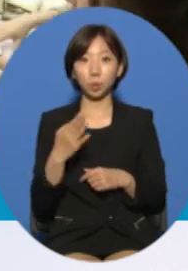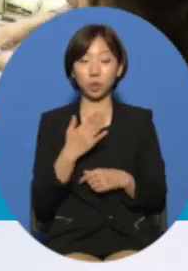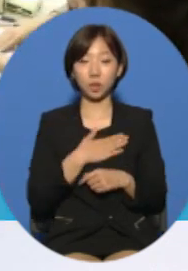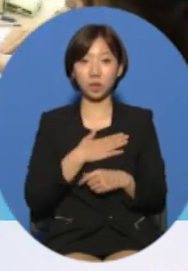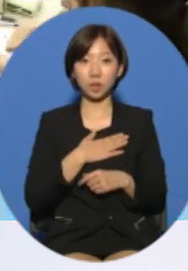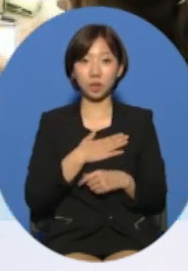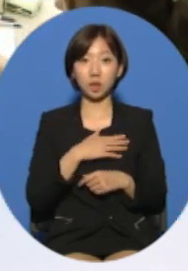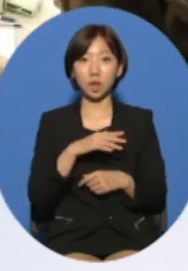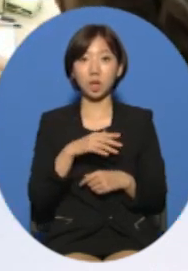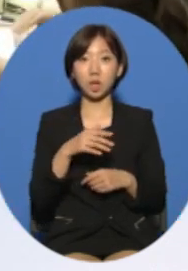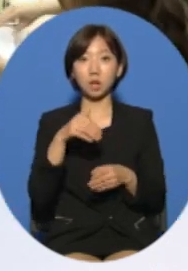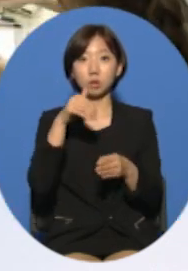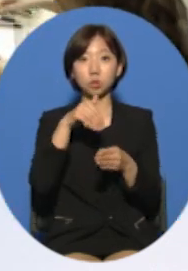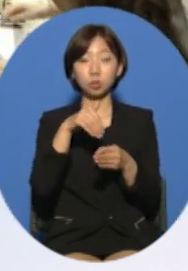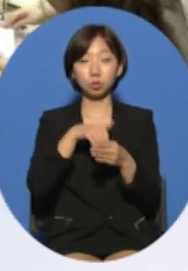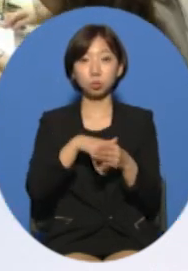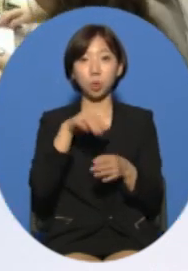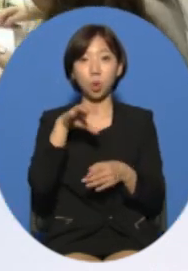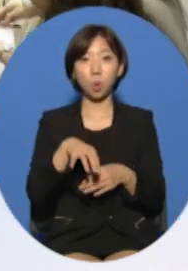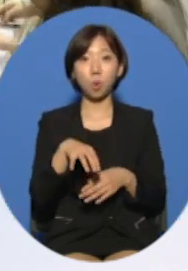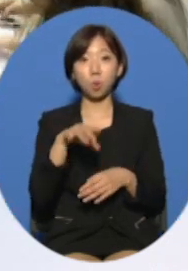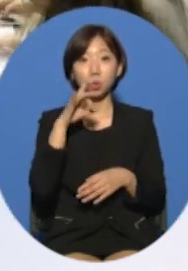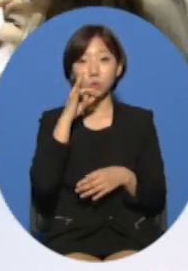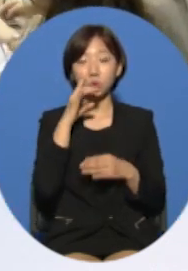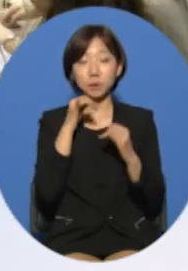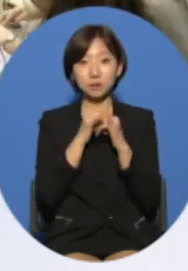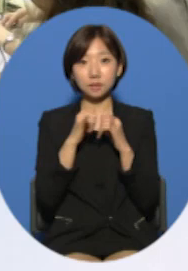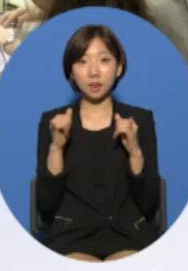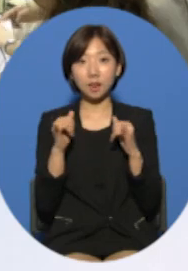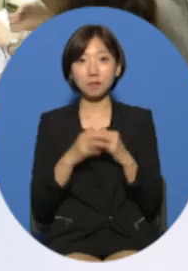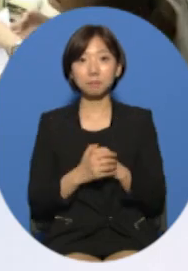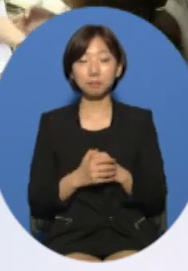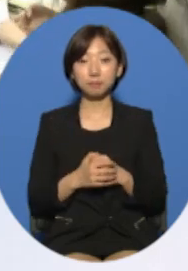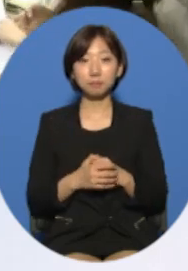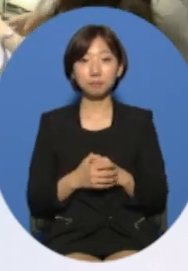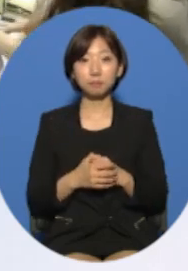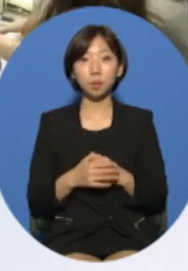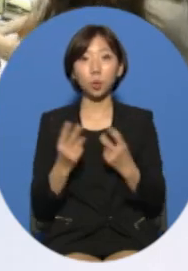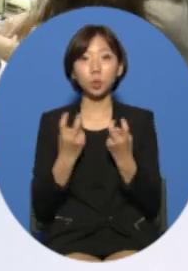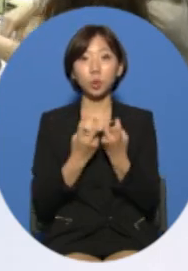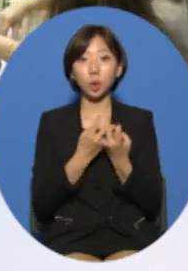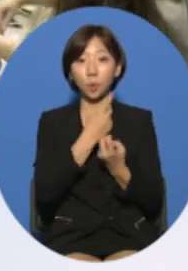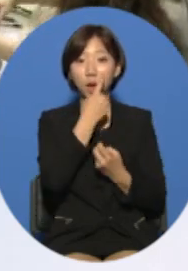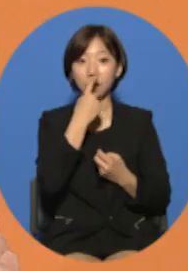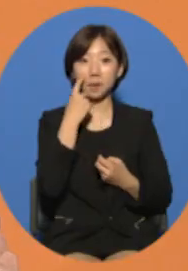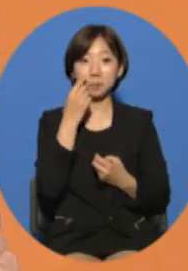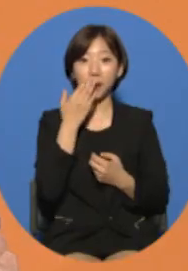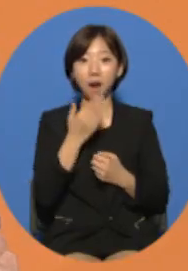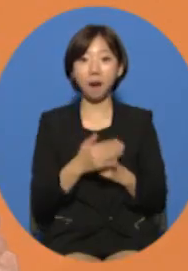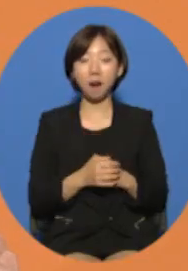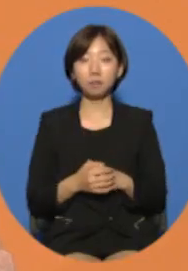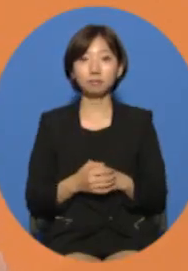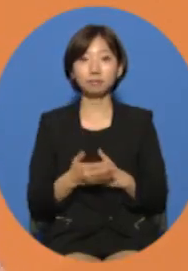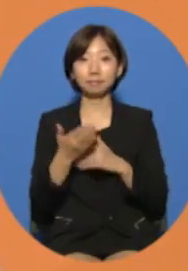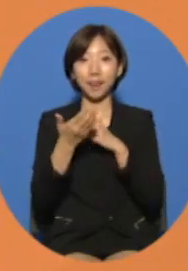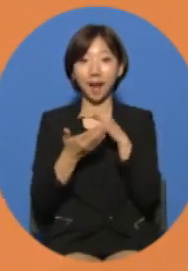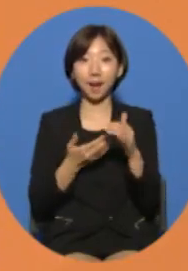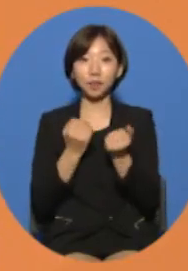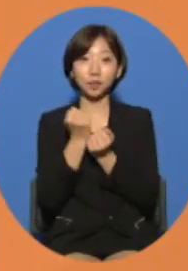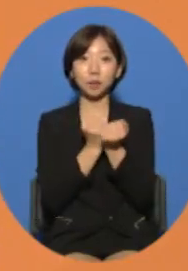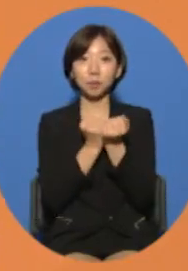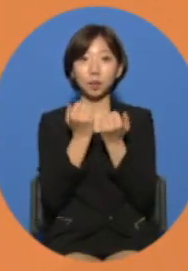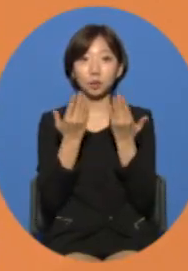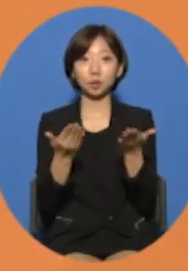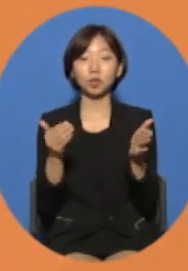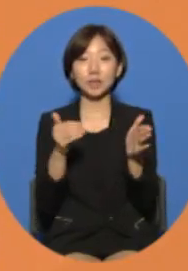투표소 위치가 궁금하신 분들도 계실 거예요. 오늘 네. 투표를 준비하시는 분들께서는 어떻게 확인을 할 수 있을까요? 아까도 잠깐 말씀을